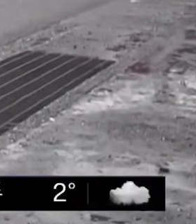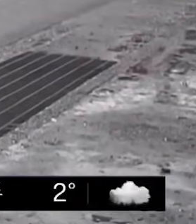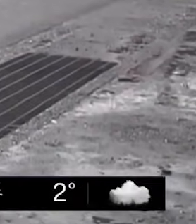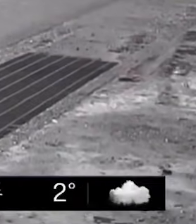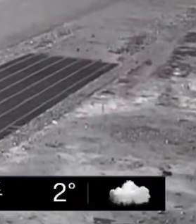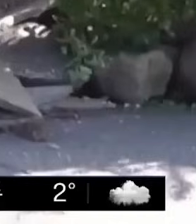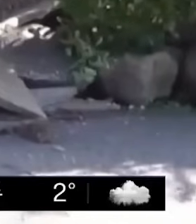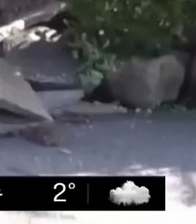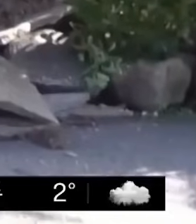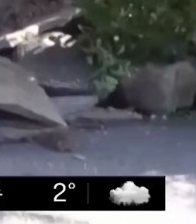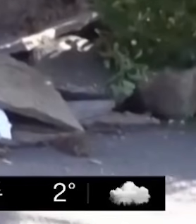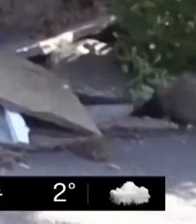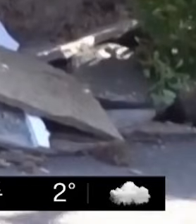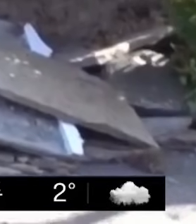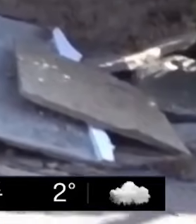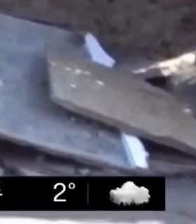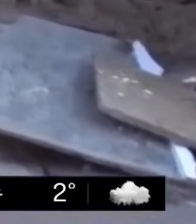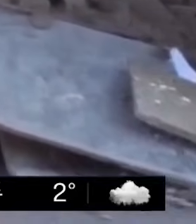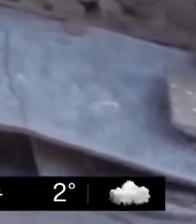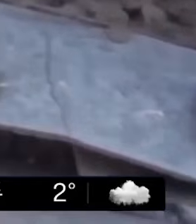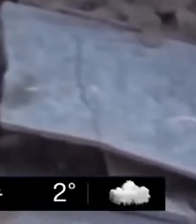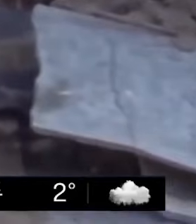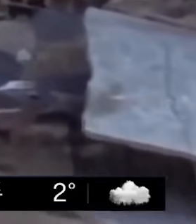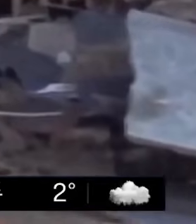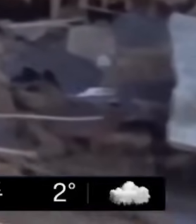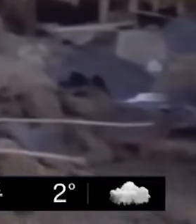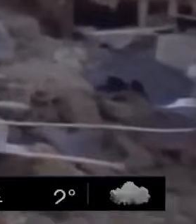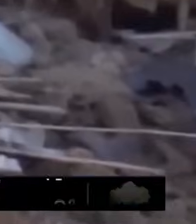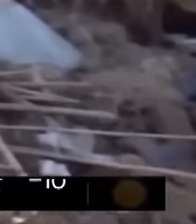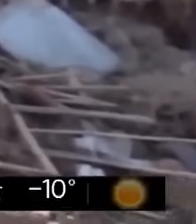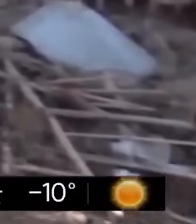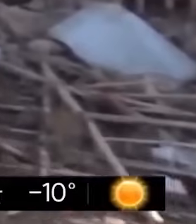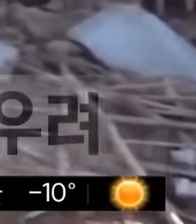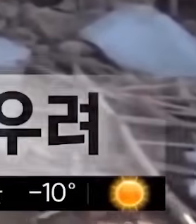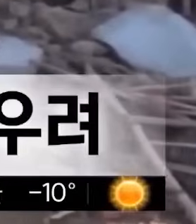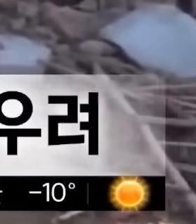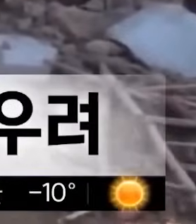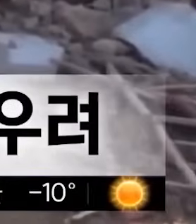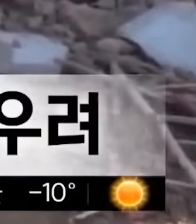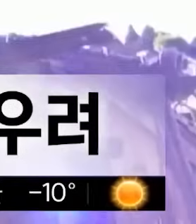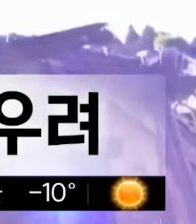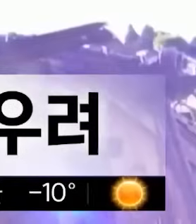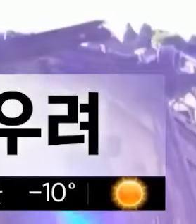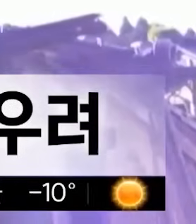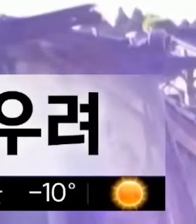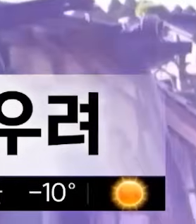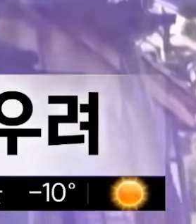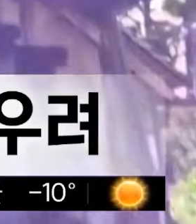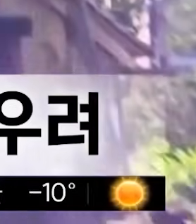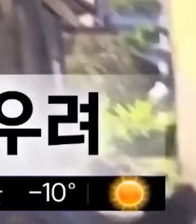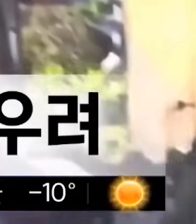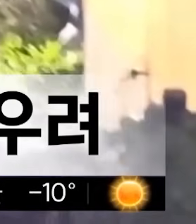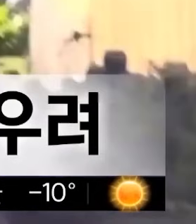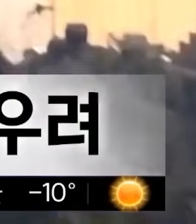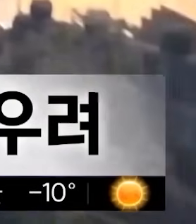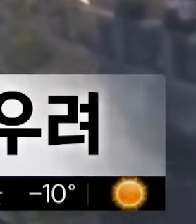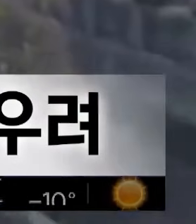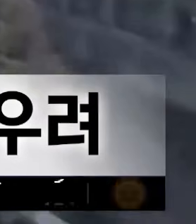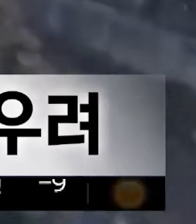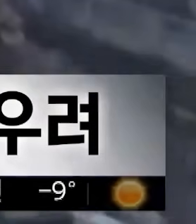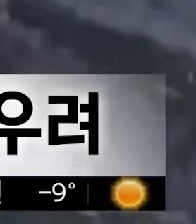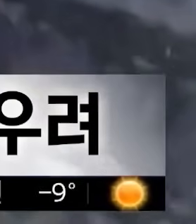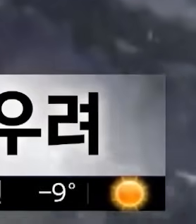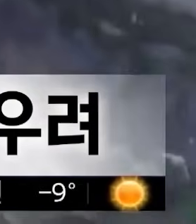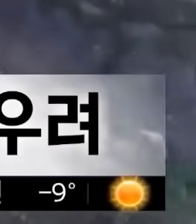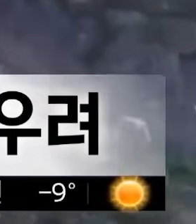560명입니다. 피해가 집중된 이시카와 현에서 아직 연락이 닿지 않는 주민만 195명이라 사상자 수는 더